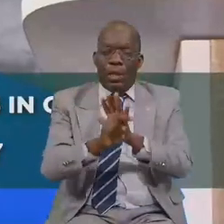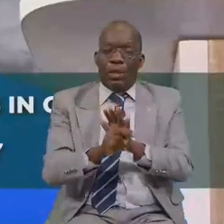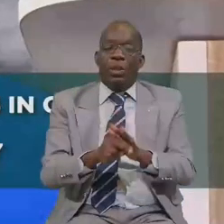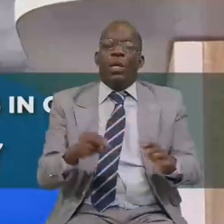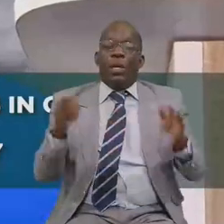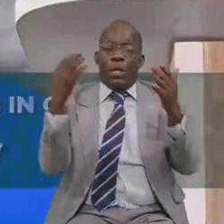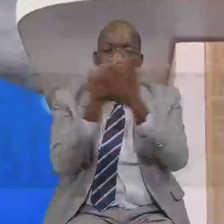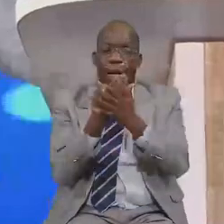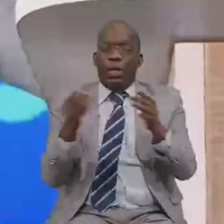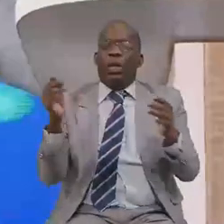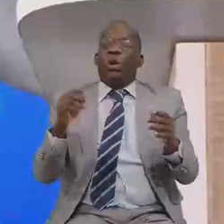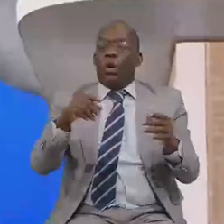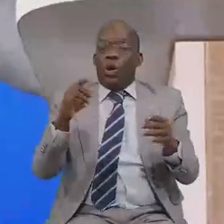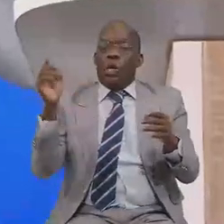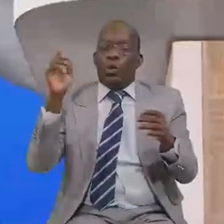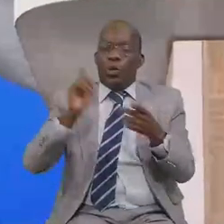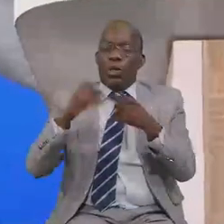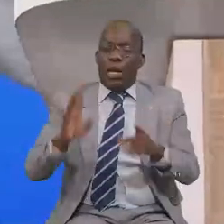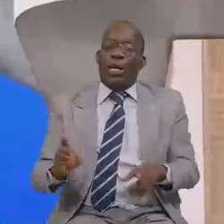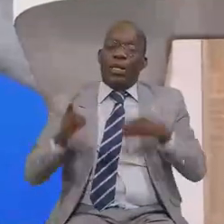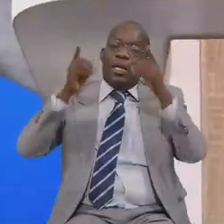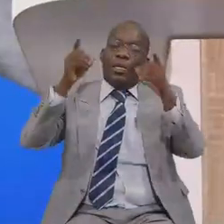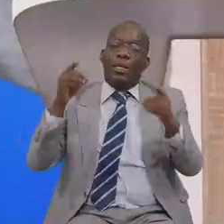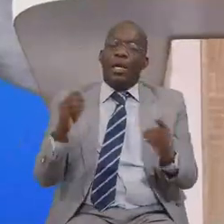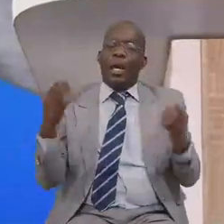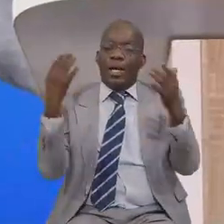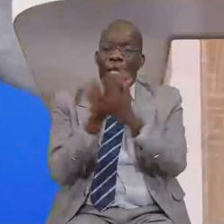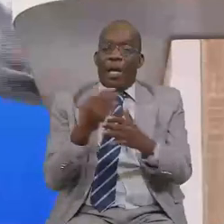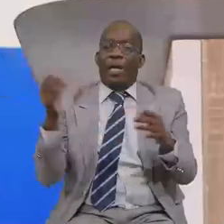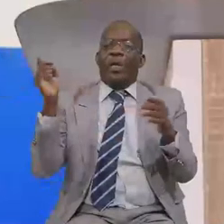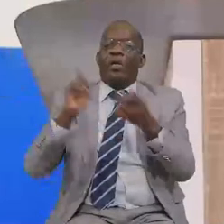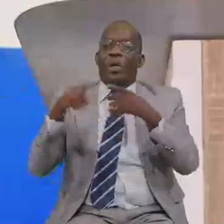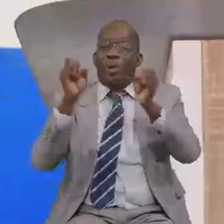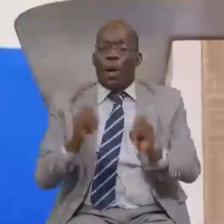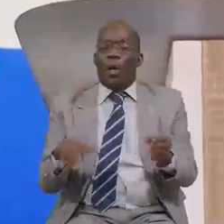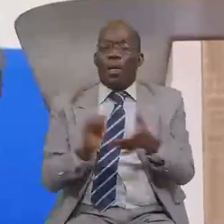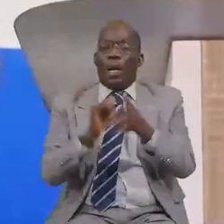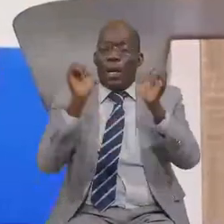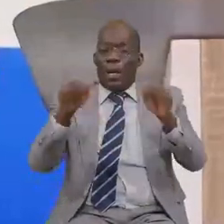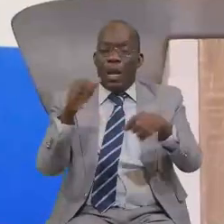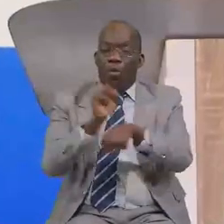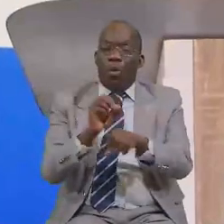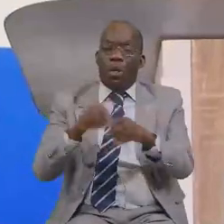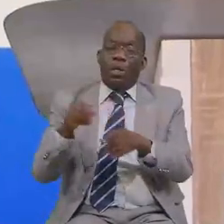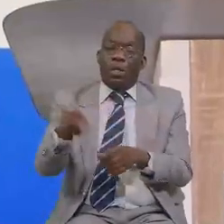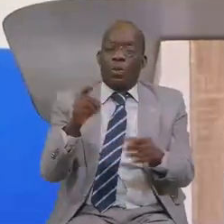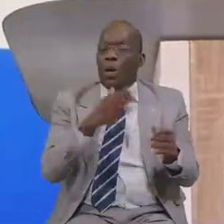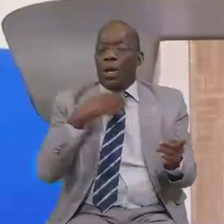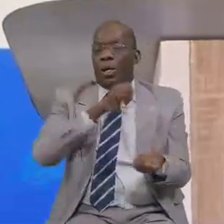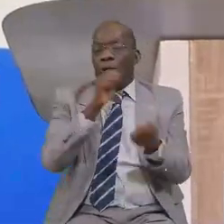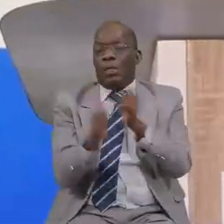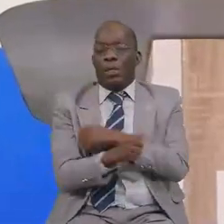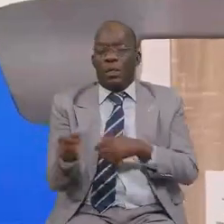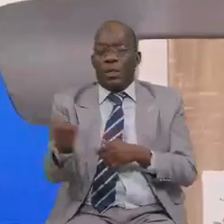ils étaient dans les ténèbres par rapport à leur destinée, par rapport à la puissance qui peut agir dans leur vie et transformer leur vie. maintenant pour